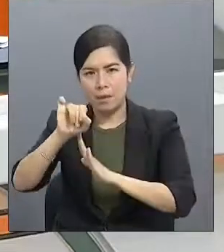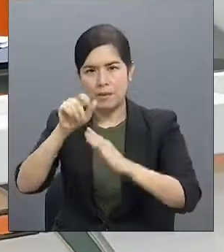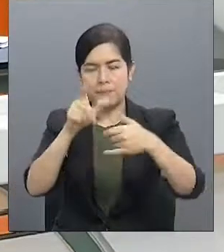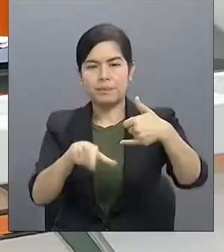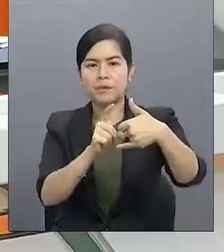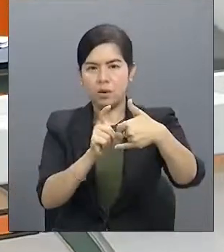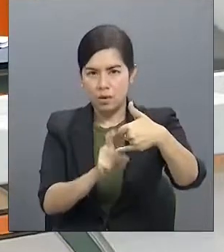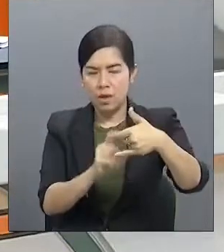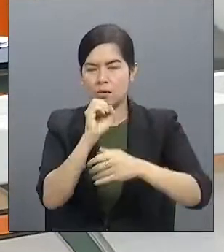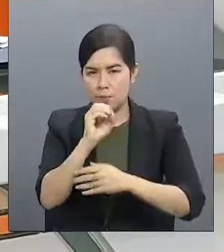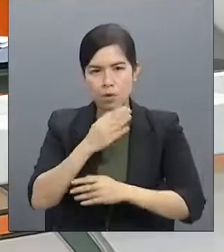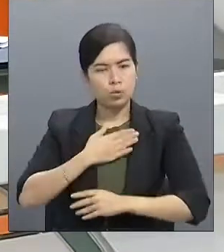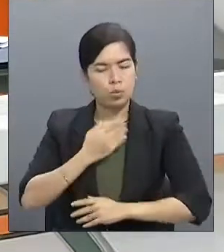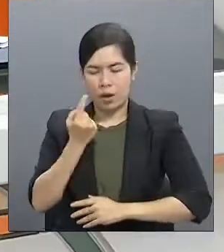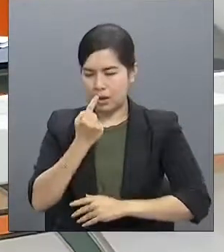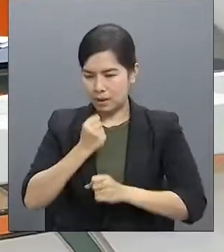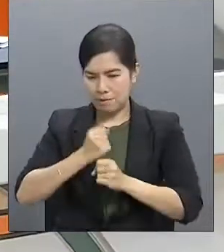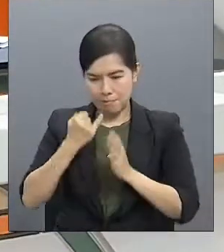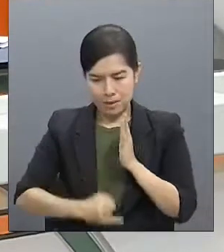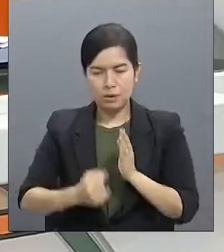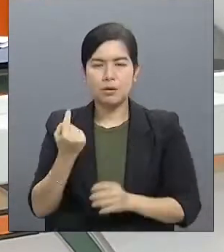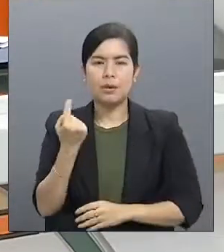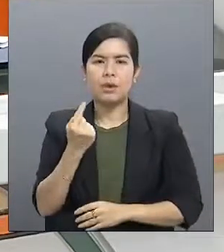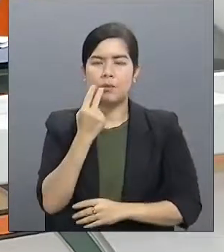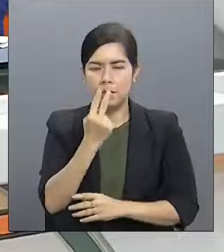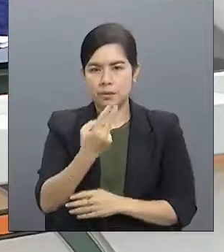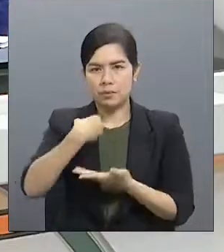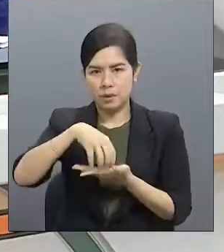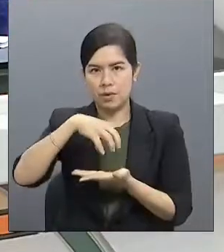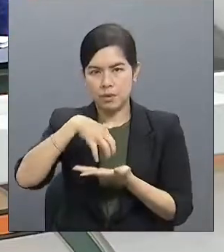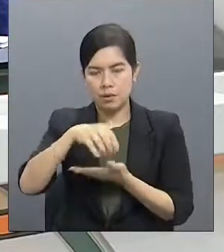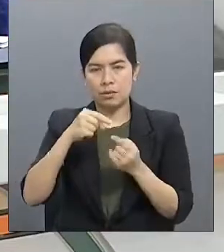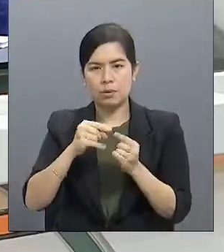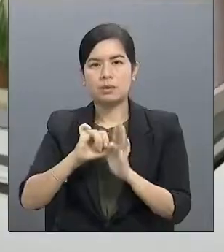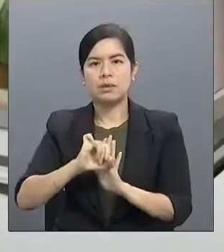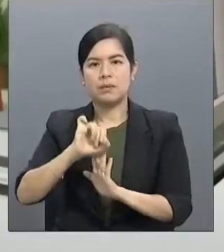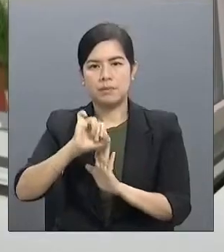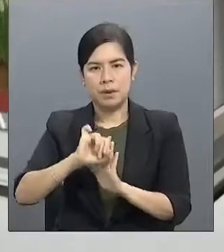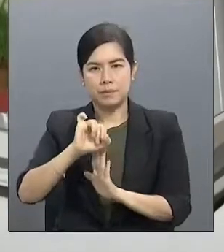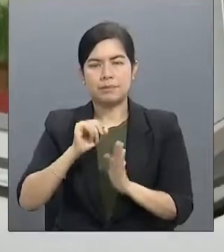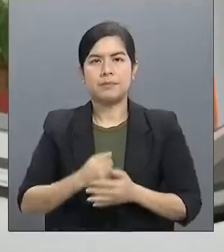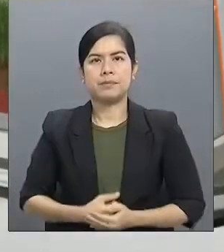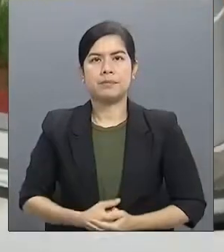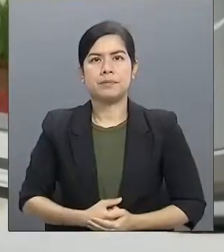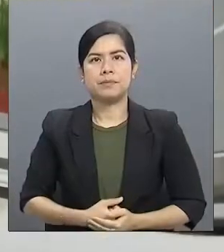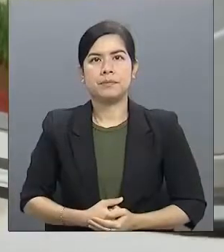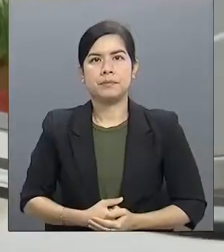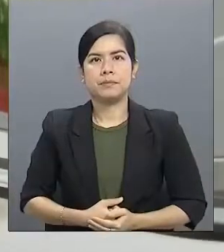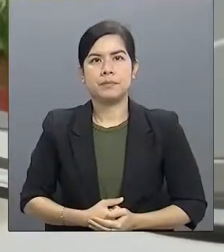หตุเพียงคนเดียวค่ะเราจะไปติดตามจากคุณวสันต์ปัญญาเรือนรายงานสดมาจากจังหวัดเชียงใหม่คุณวสันต์คะ